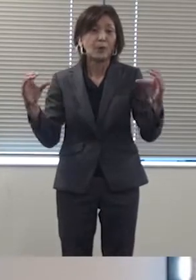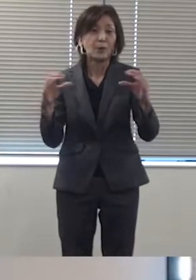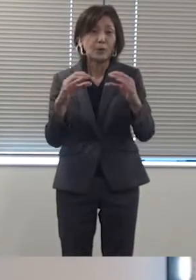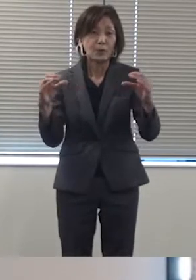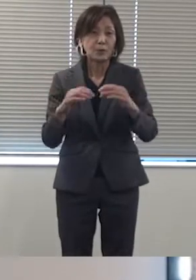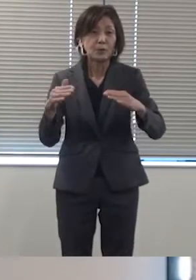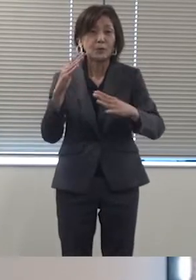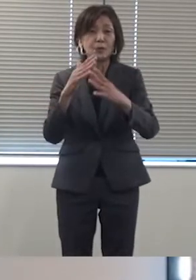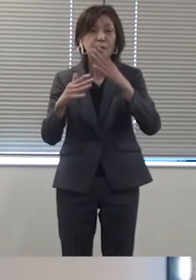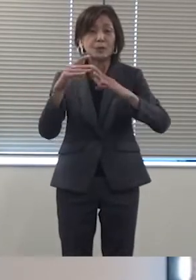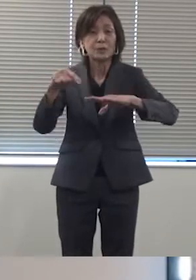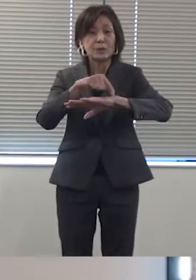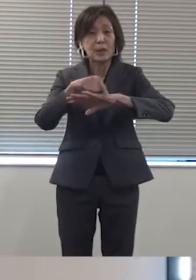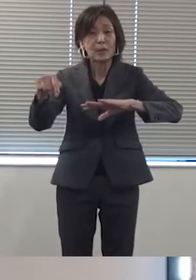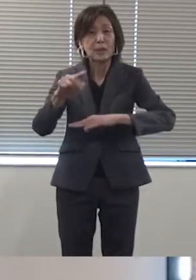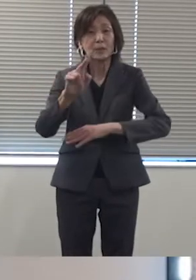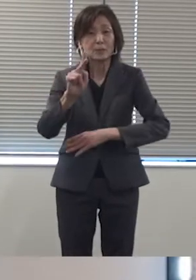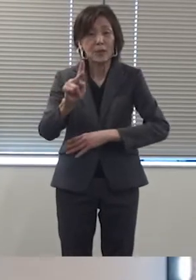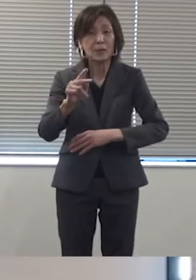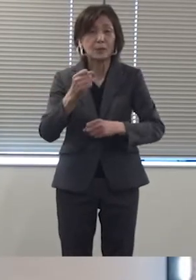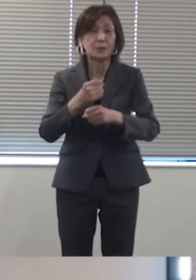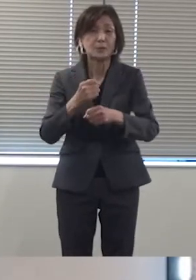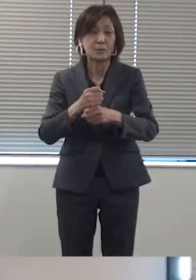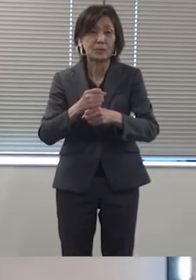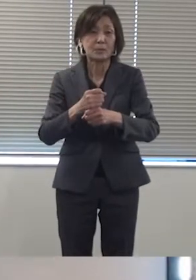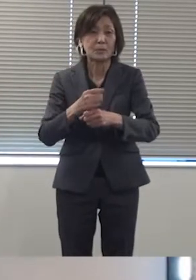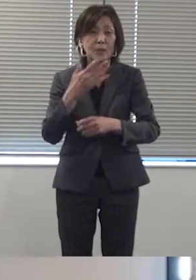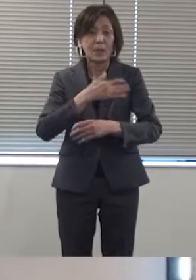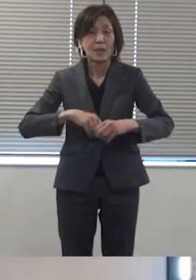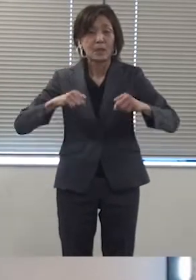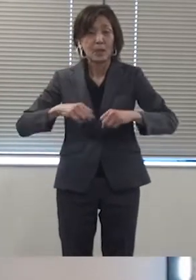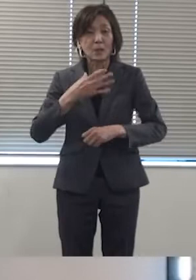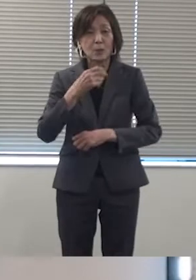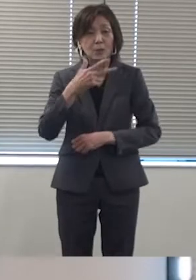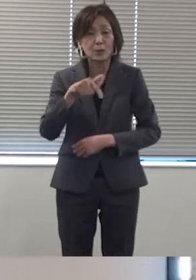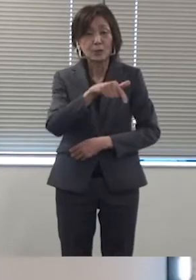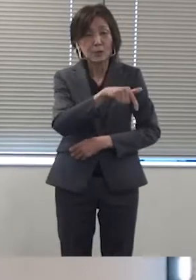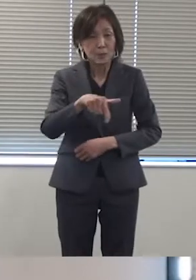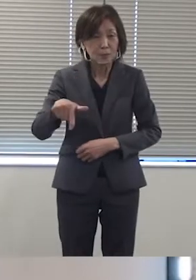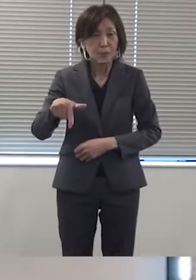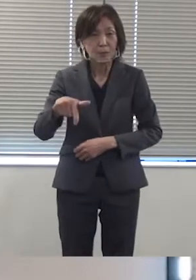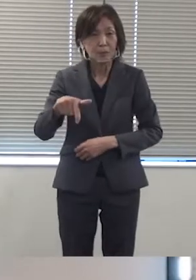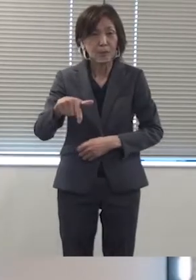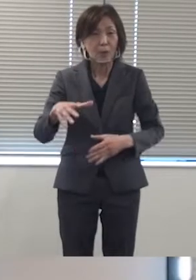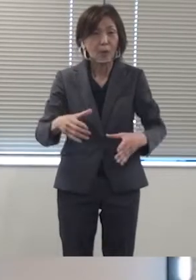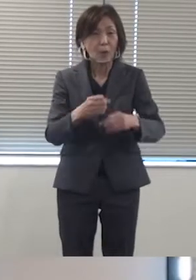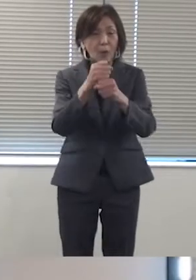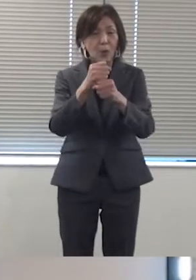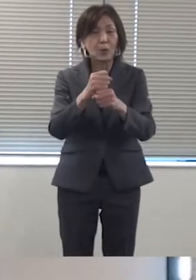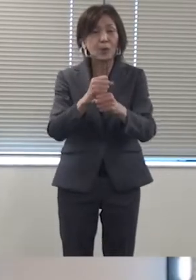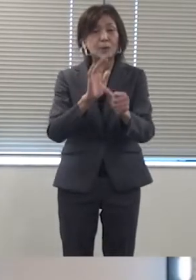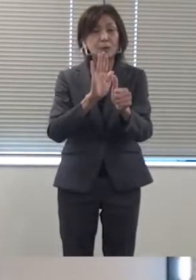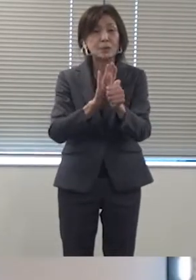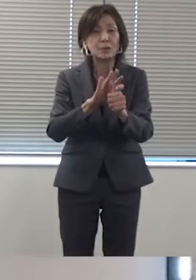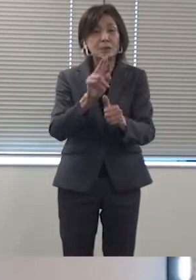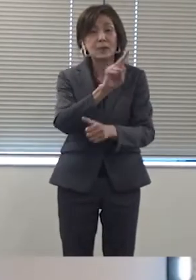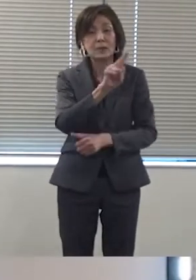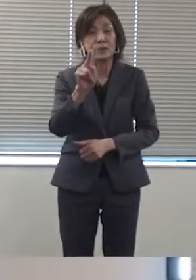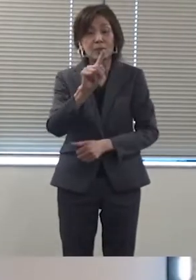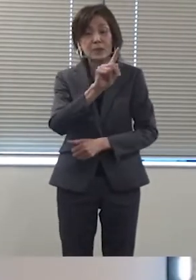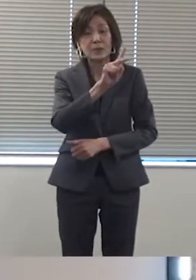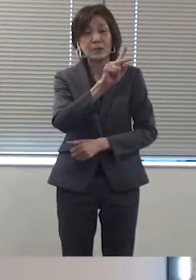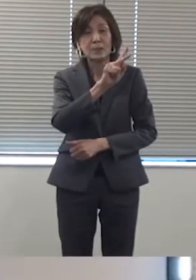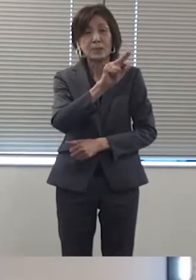国地区では地域保護支援センターが14箇所だったと思いますが、整備をされてきました